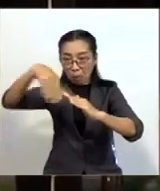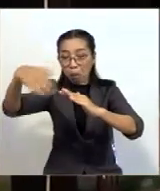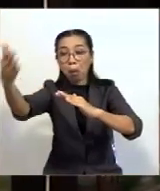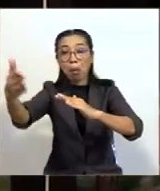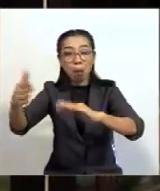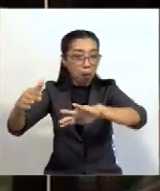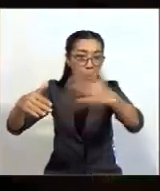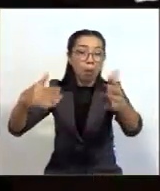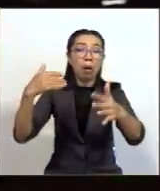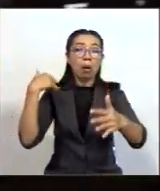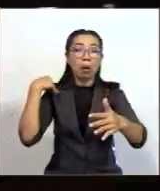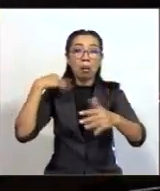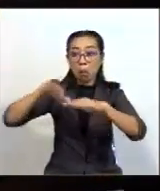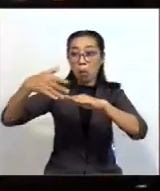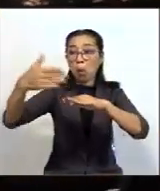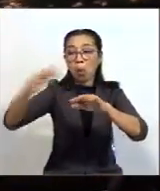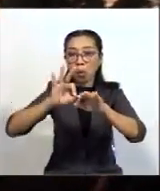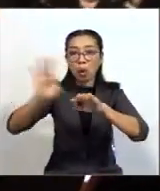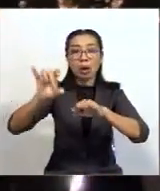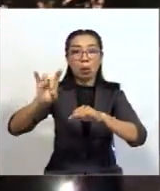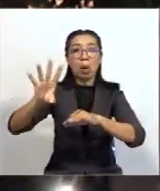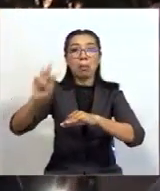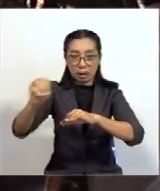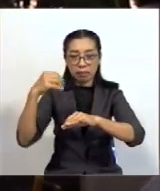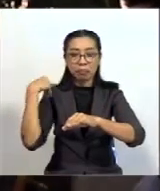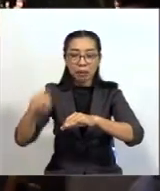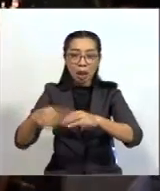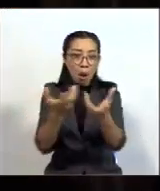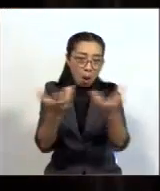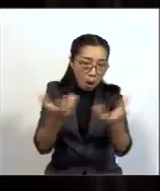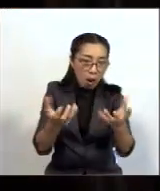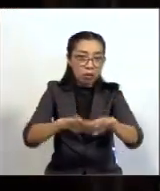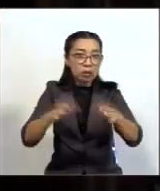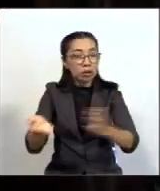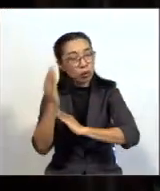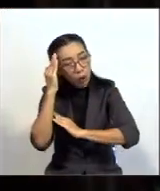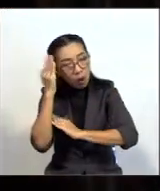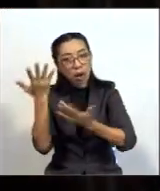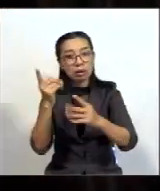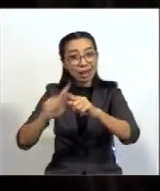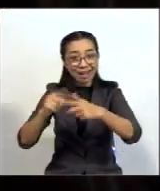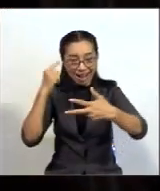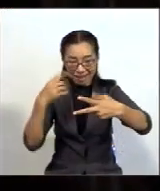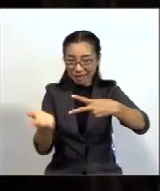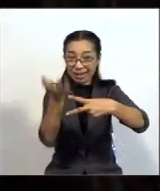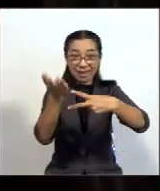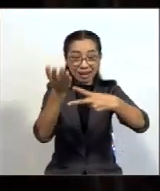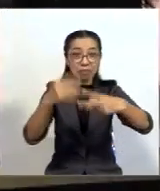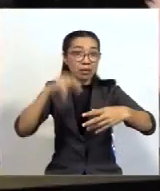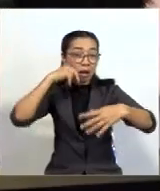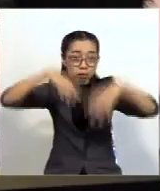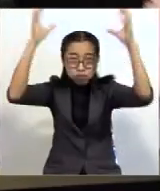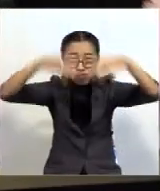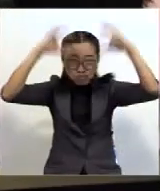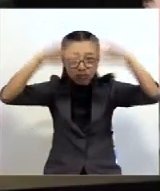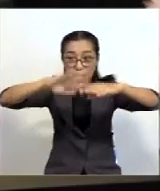นถูกพายุพัดลอยไปไกลกว่า100เมตรเข้าของเครื่องใช้ที่นอนหมอนมุ้งที่อยู่ชั้นบนบ้านถูกน้ำฝ